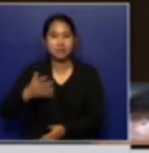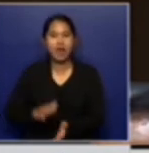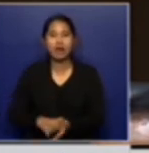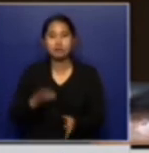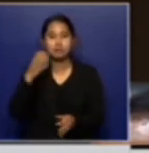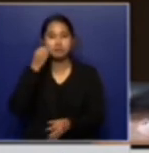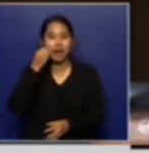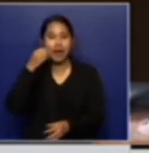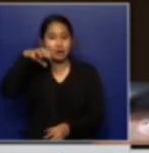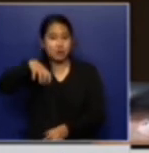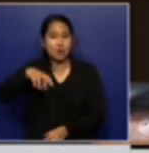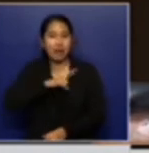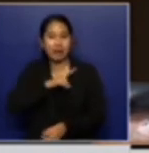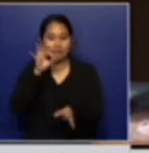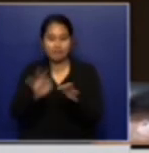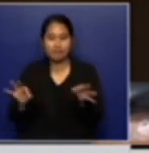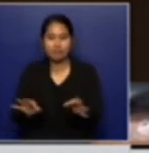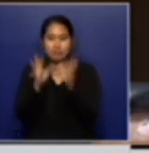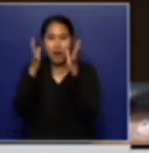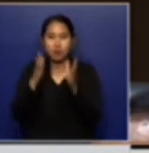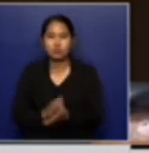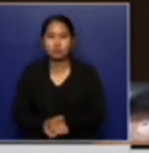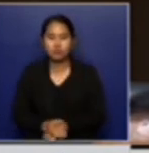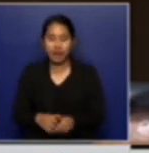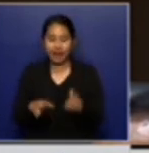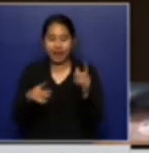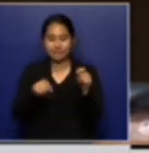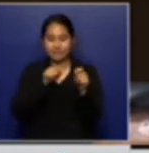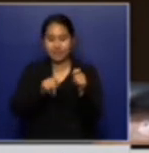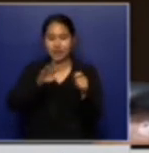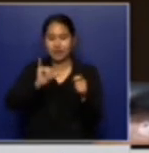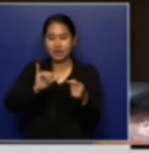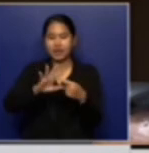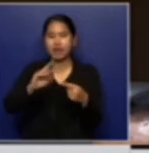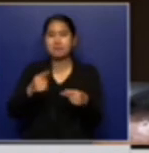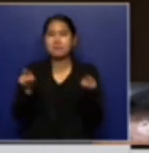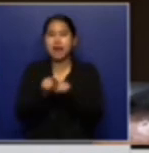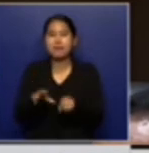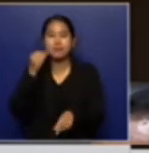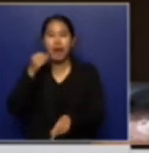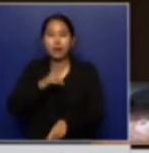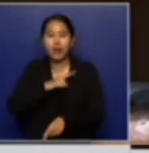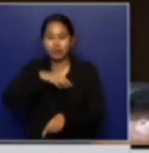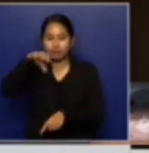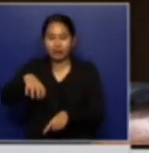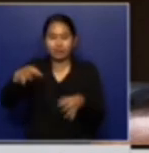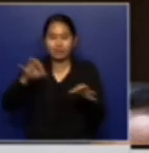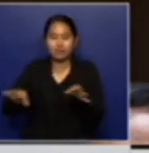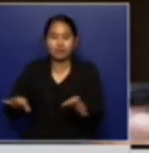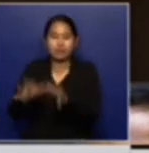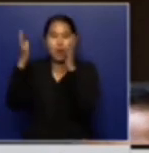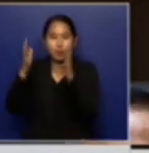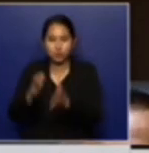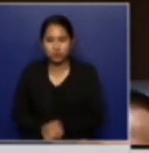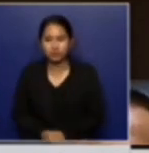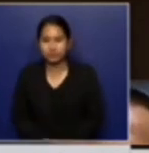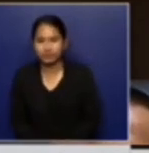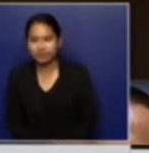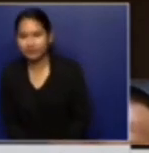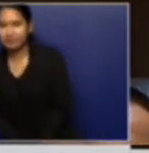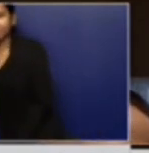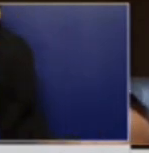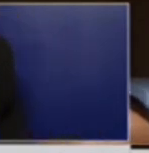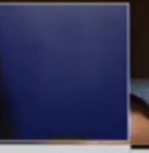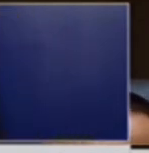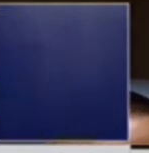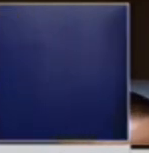องอำเภอยางตลาดเผาบ้านตัวเองอีกครับท่านประธานครับในด้านสังค